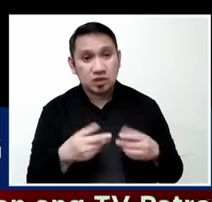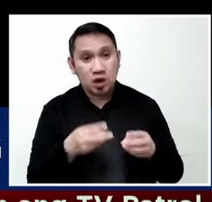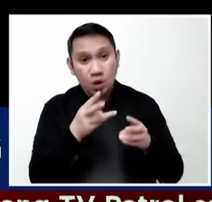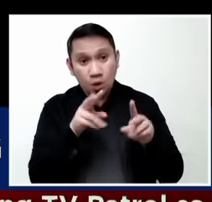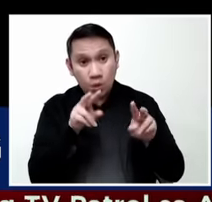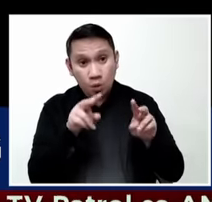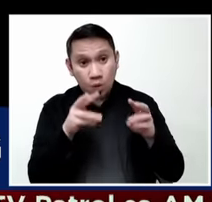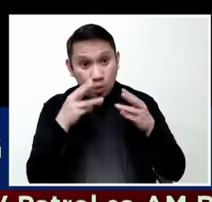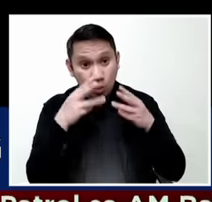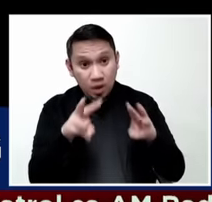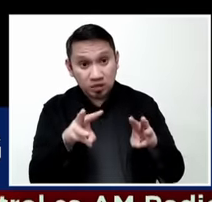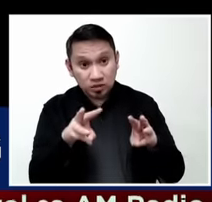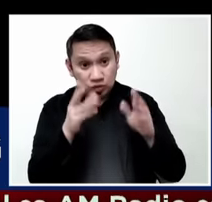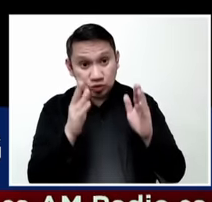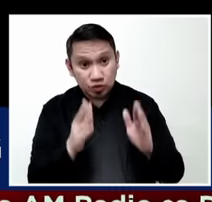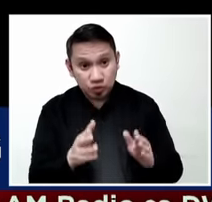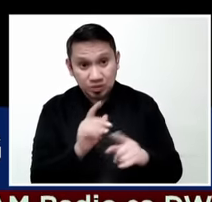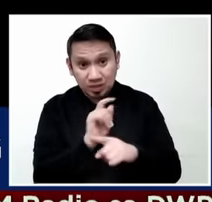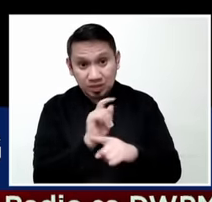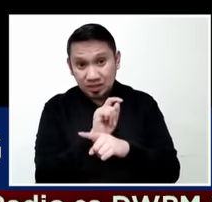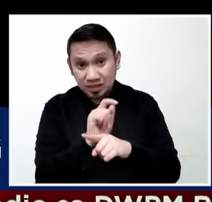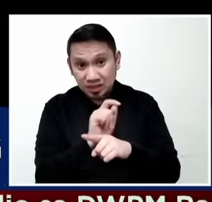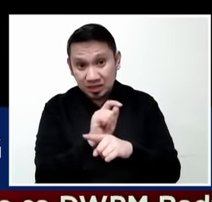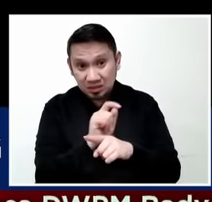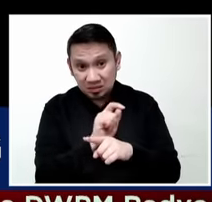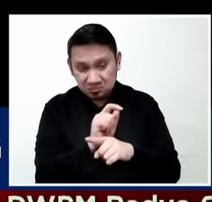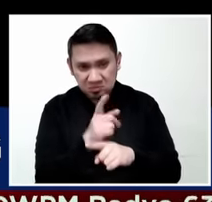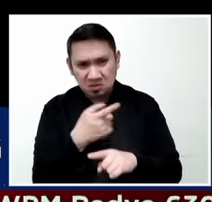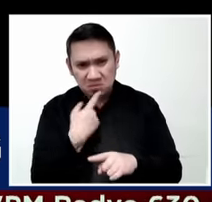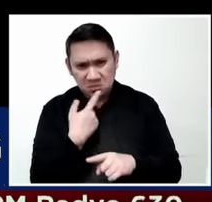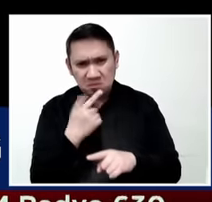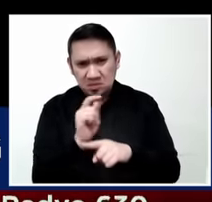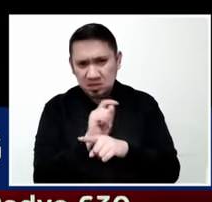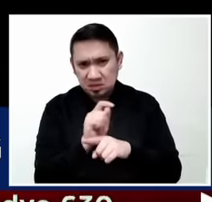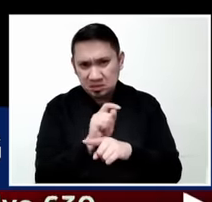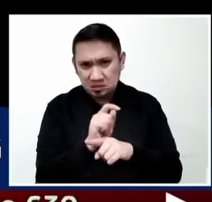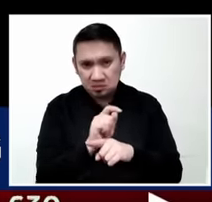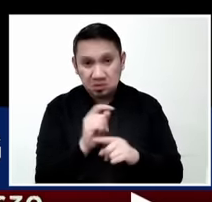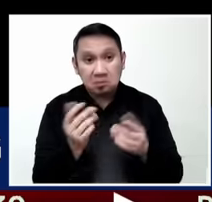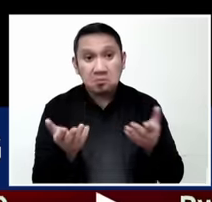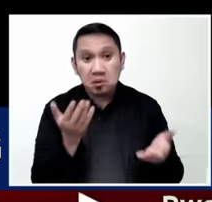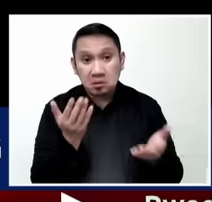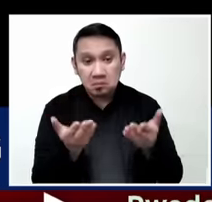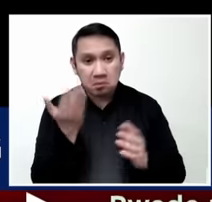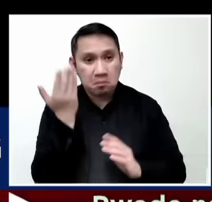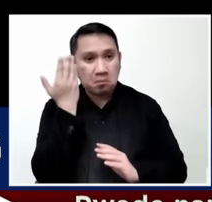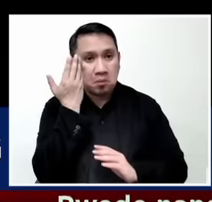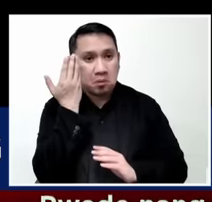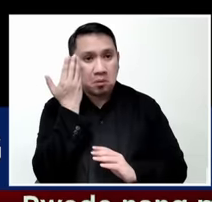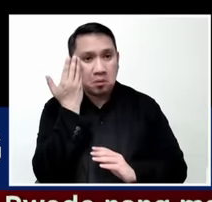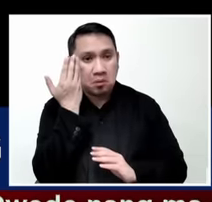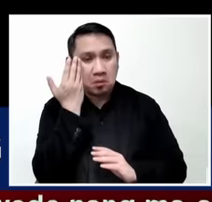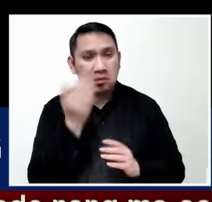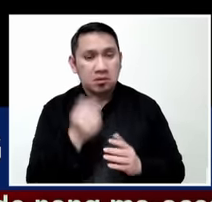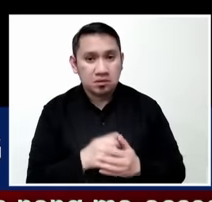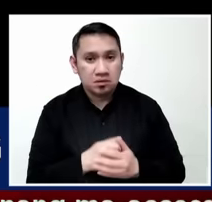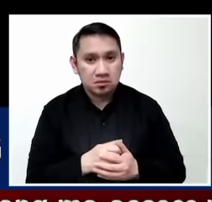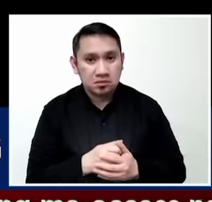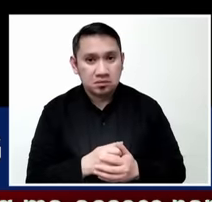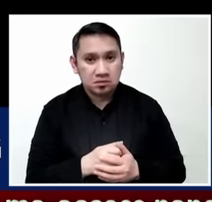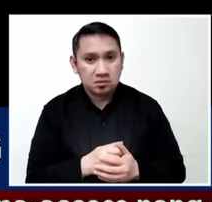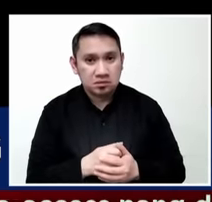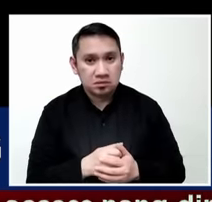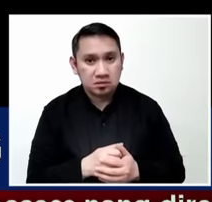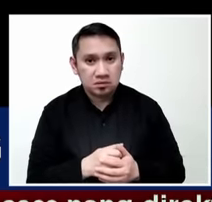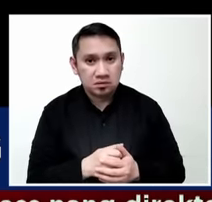po yung isa na nakikita naming modus operandi nila. And turned out na